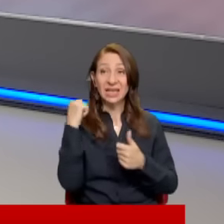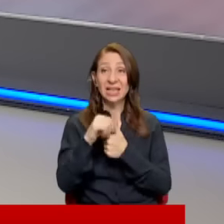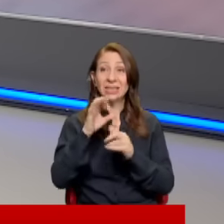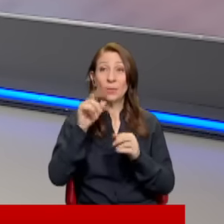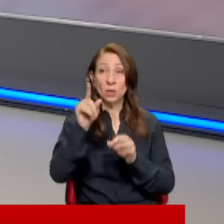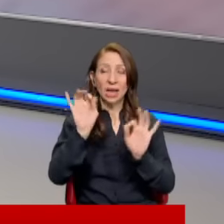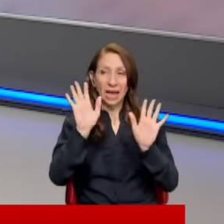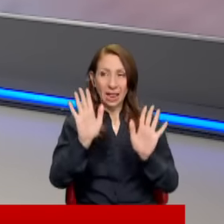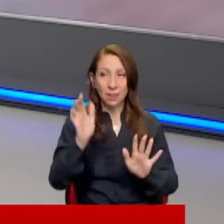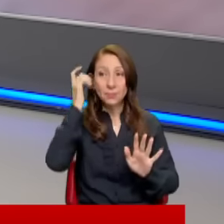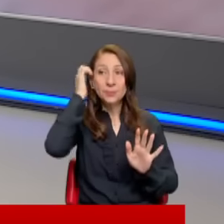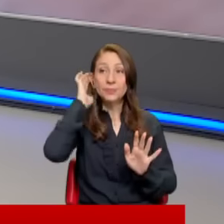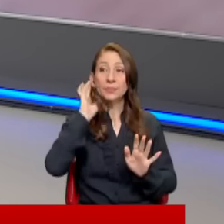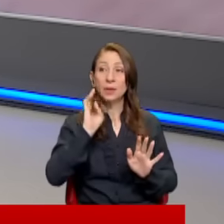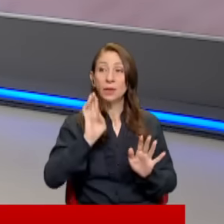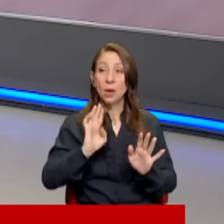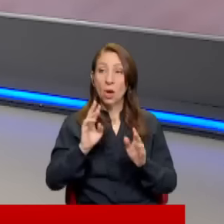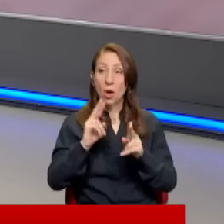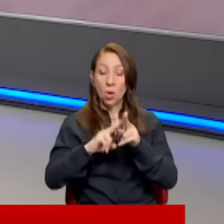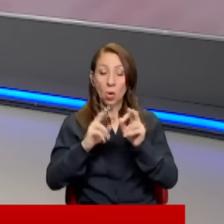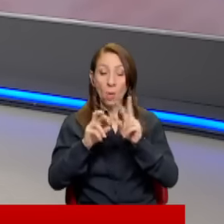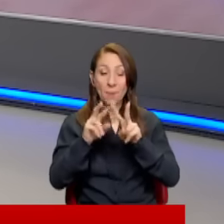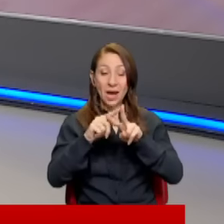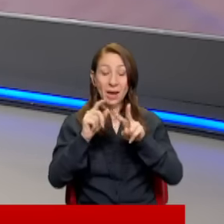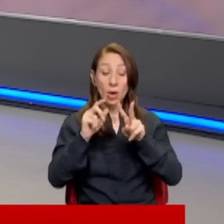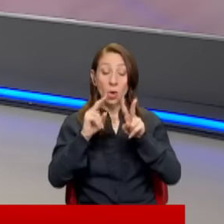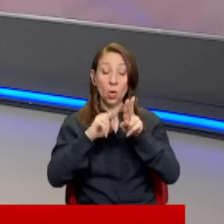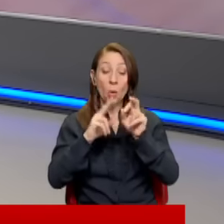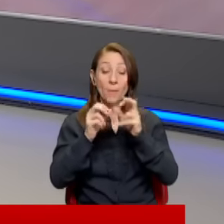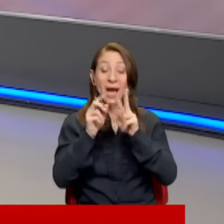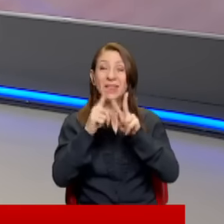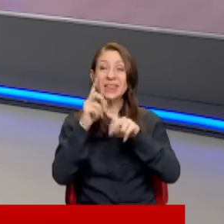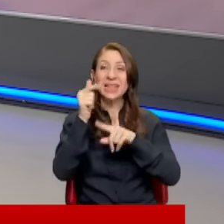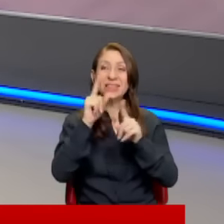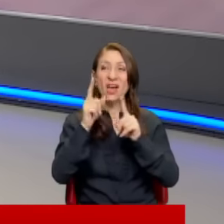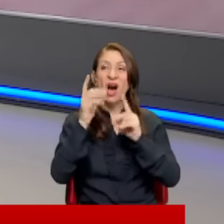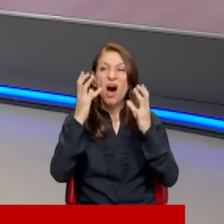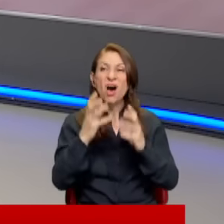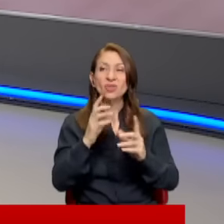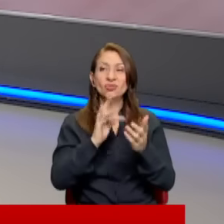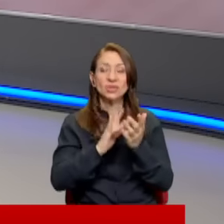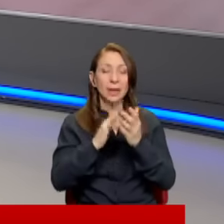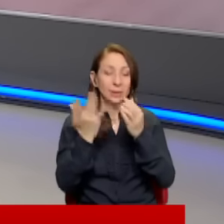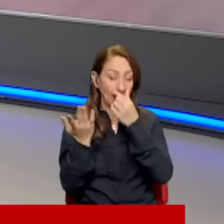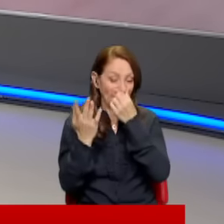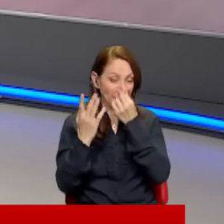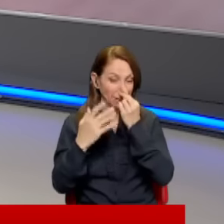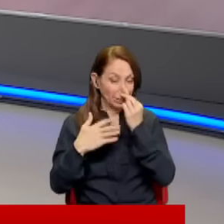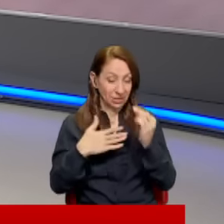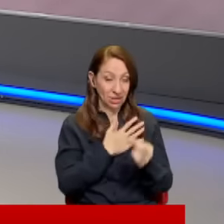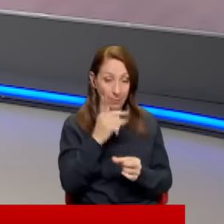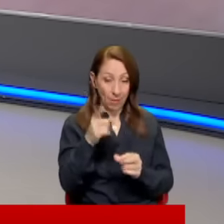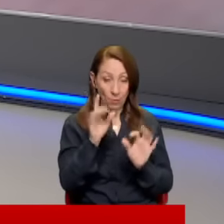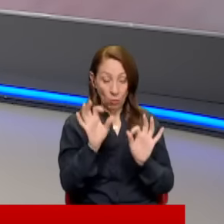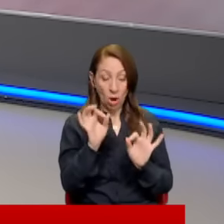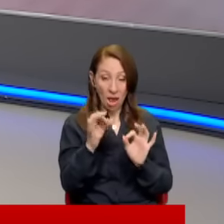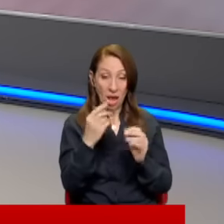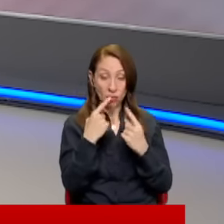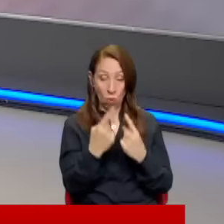da burada kalalım hem de Kobani davasında Kobani davasında verilen ağır cezalar şimdi Cumhuriyet Halk Partisi böyle